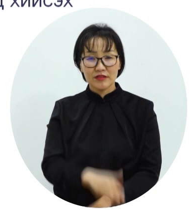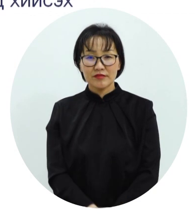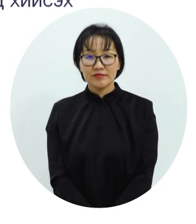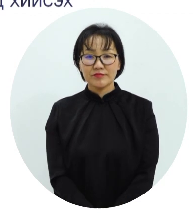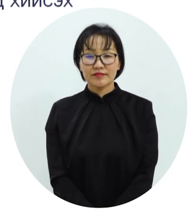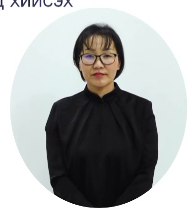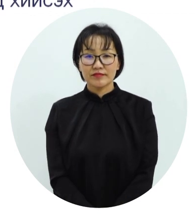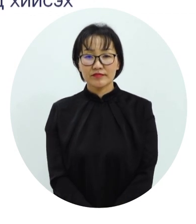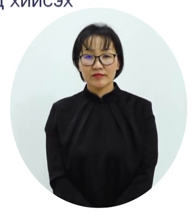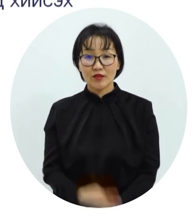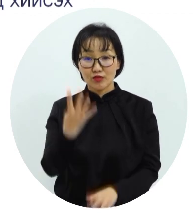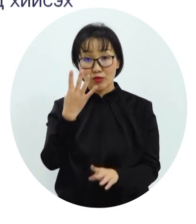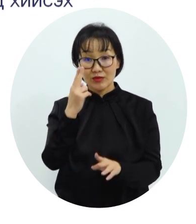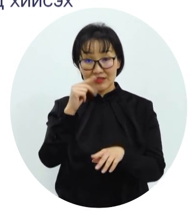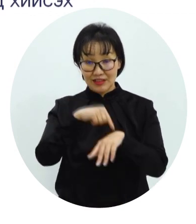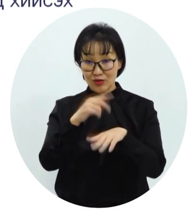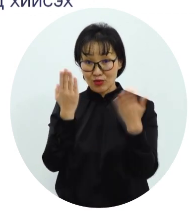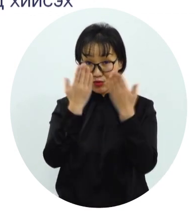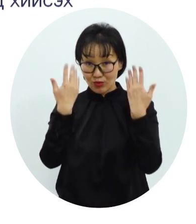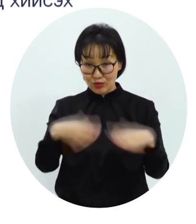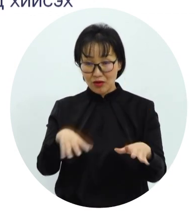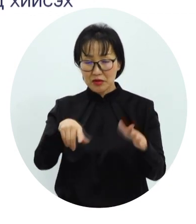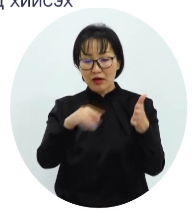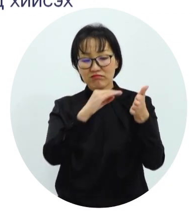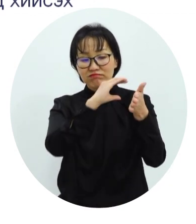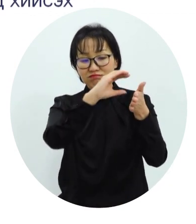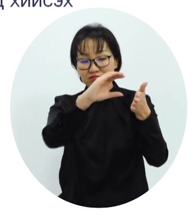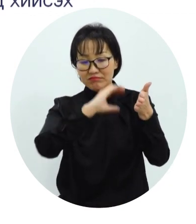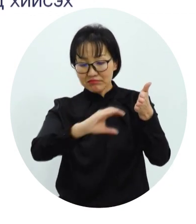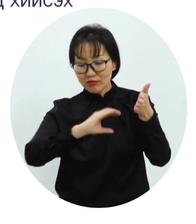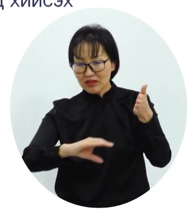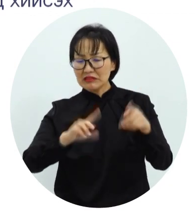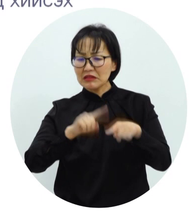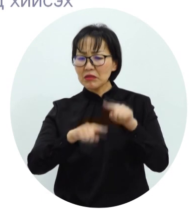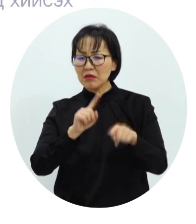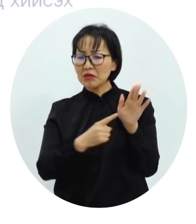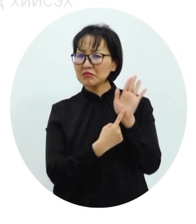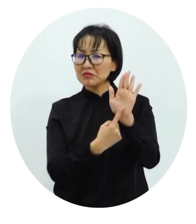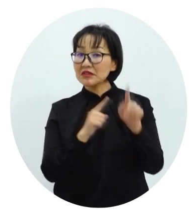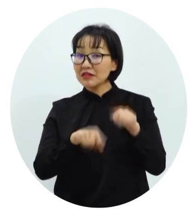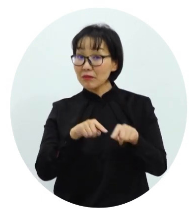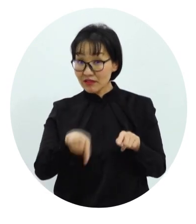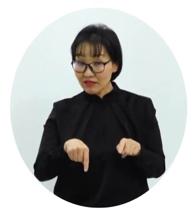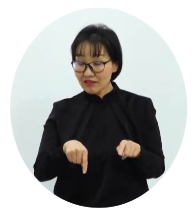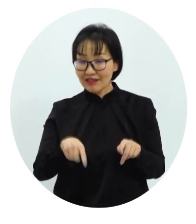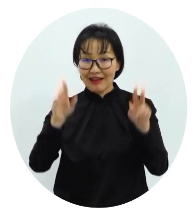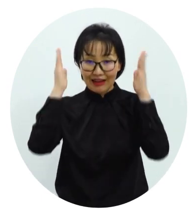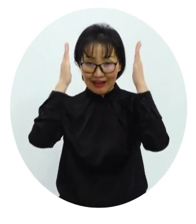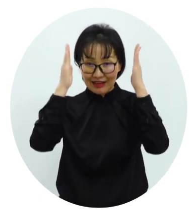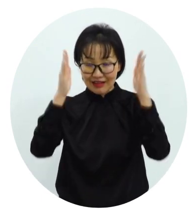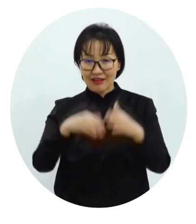За 4 цаг шүлгээ уншсан. Одоо цөмөрөө бадаг бүр ямар үлрэлгийг илэрхийлж байгааг анхаарна. Тэгтээ